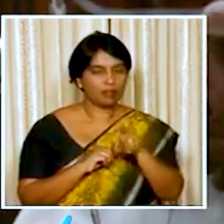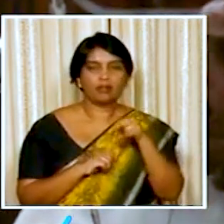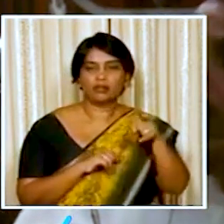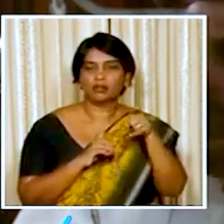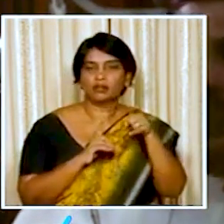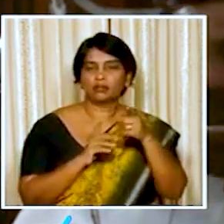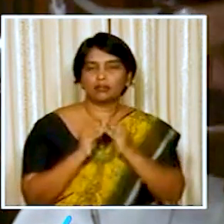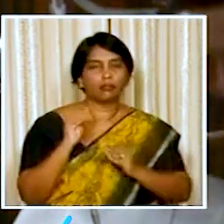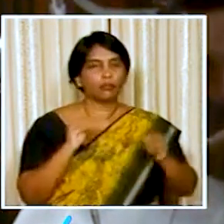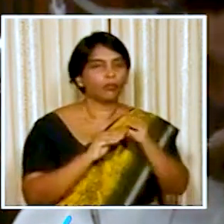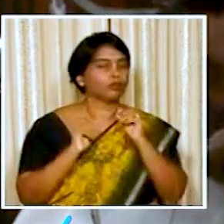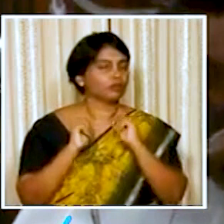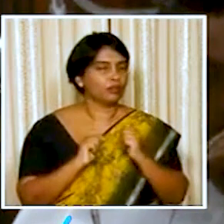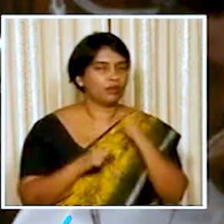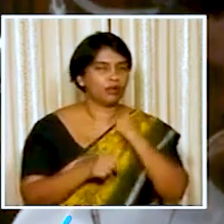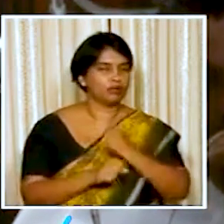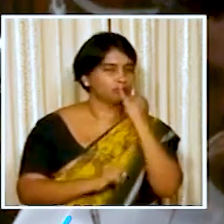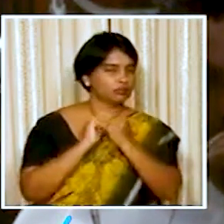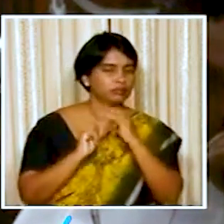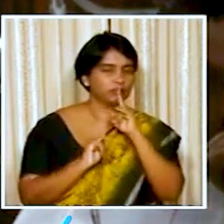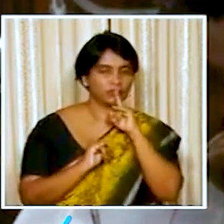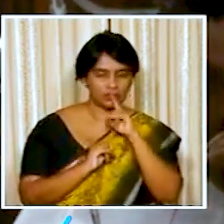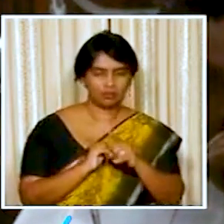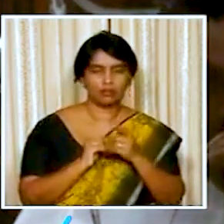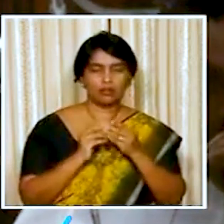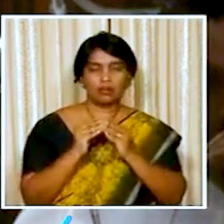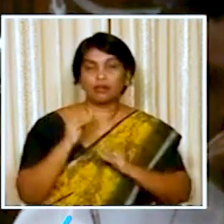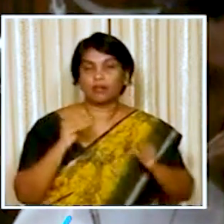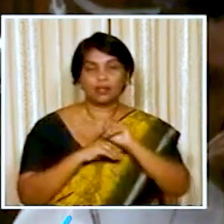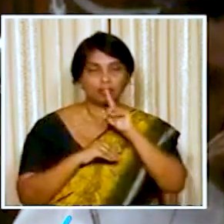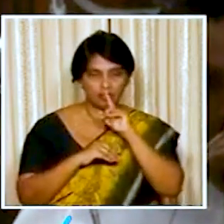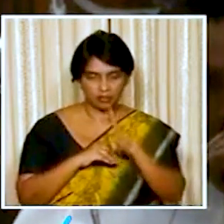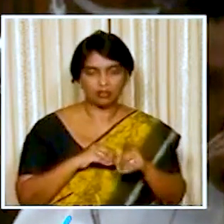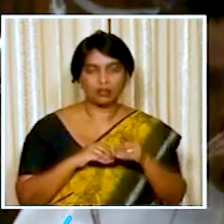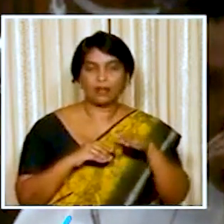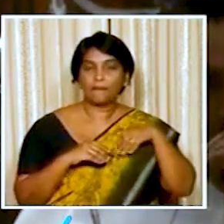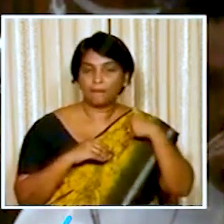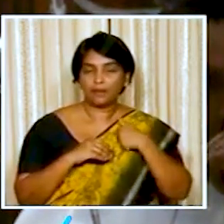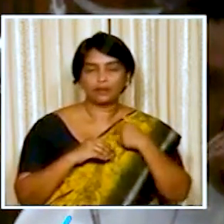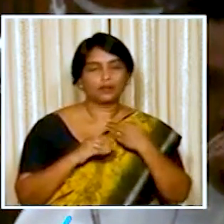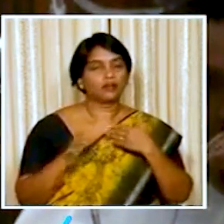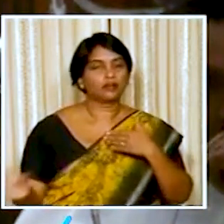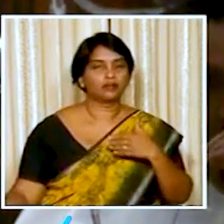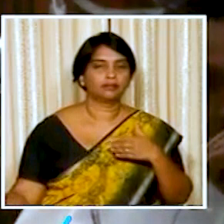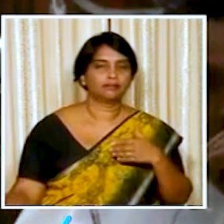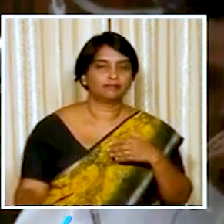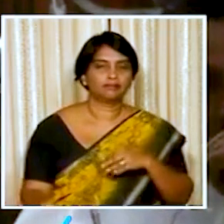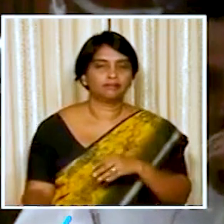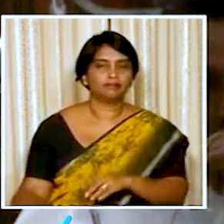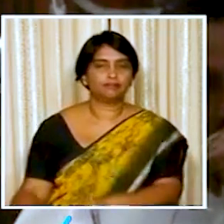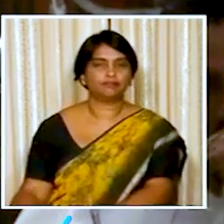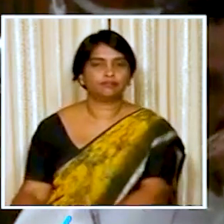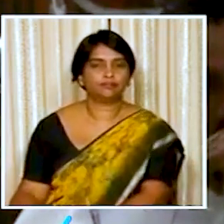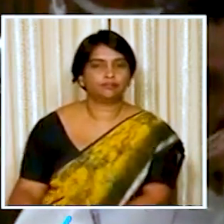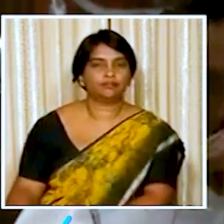මේ විකල්ප? ඇයි මේ ආණ්ඩුව විවේචන කරන ඔබතුමාලගේ විකල්ප දෙන්න කියලා? මම කියන්නම් මූලාසුනාරු මන්ත්‍රීතුමනි මේ නොකළ දේවල්, කළ